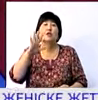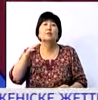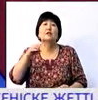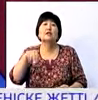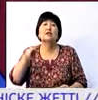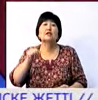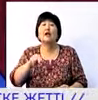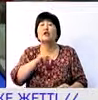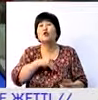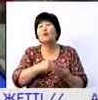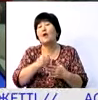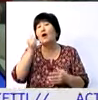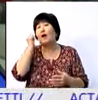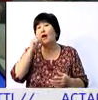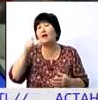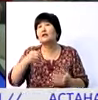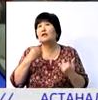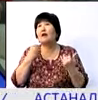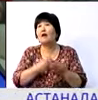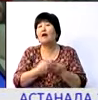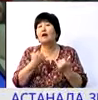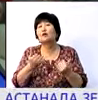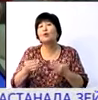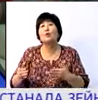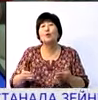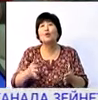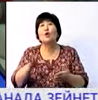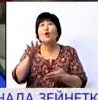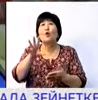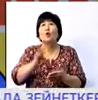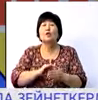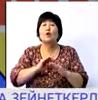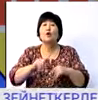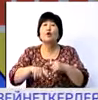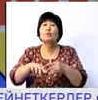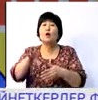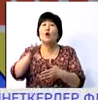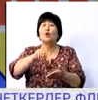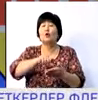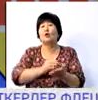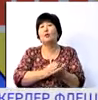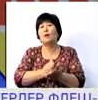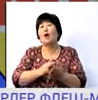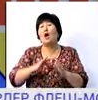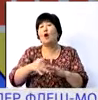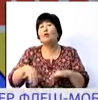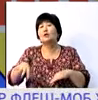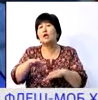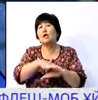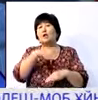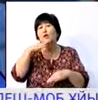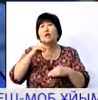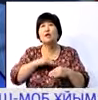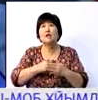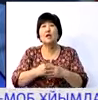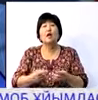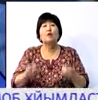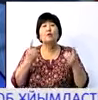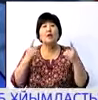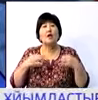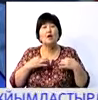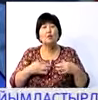еңбек еткендер. Қарттарды қадірлеу олардың ізгі жолдары мен өнегелерін ұрпаққа үлгі ету бағытында ауданда толымды тірлік атқарылуда. Мерейлі